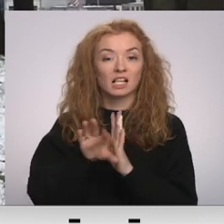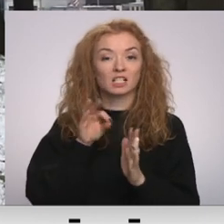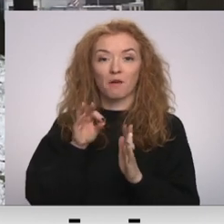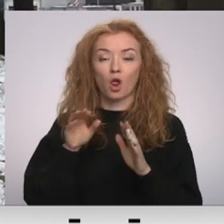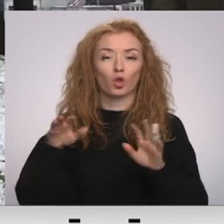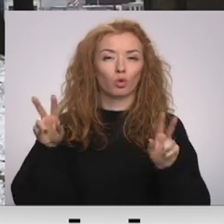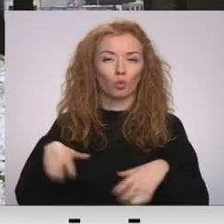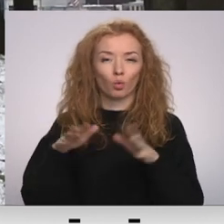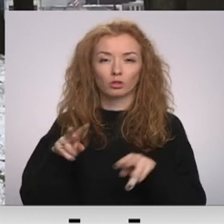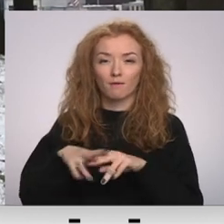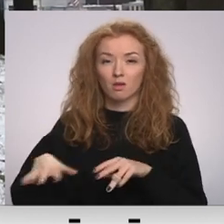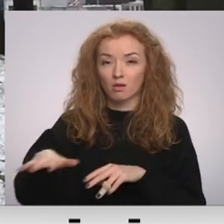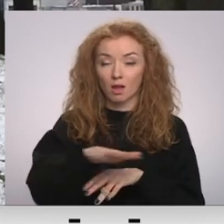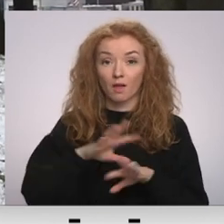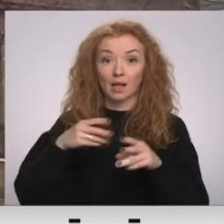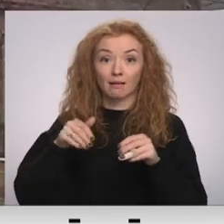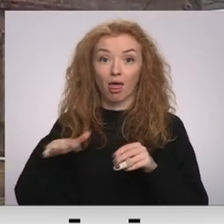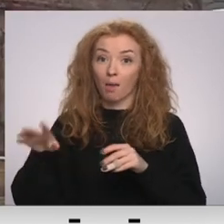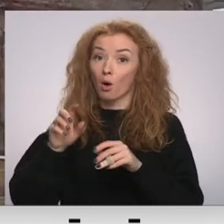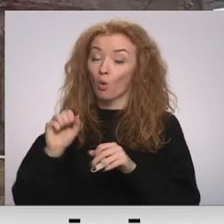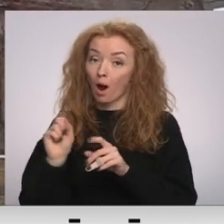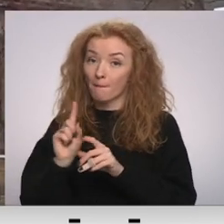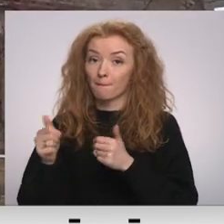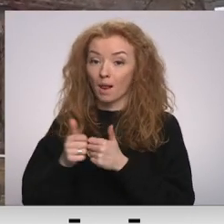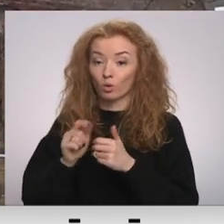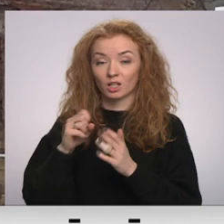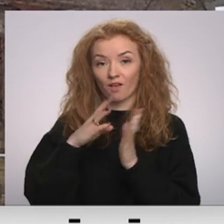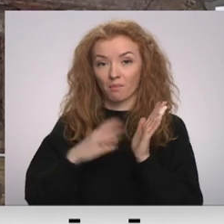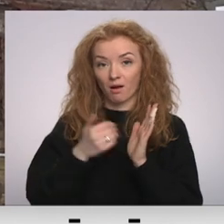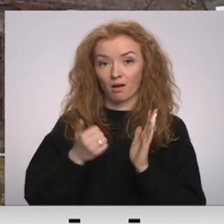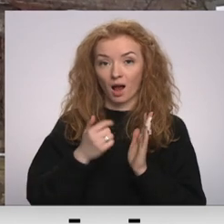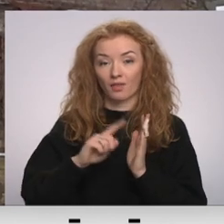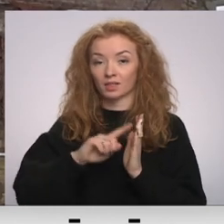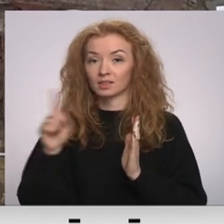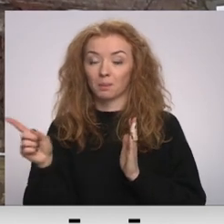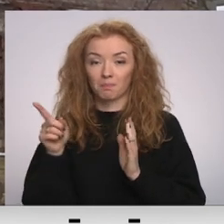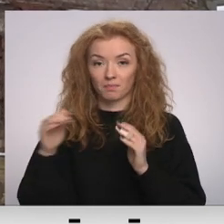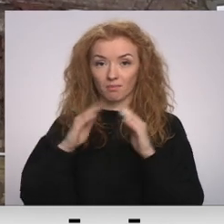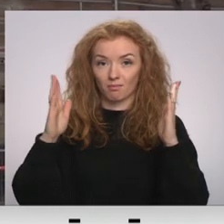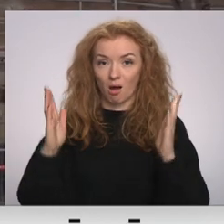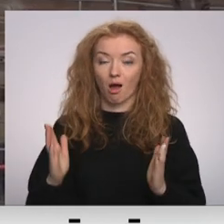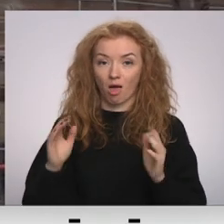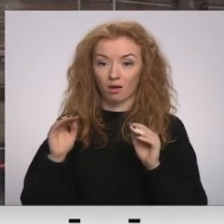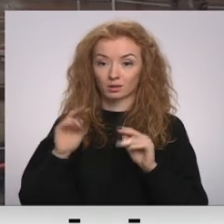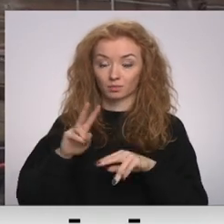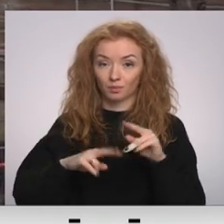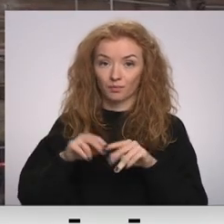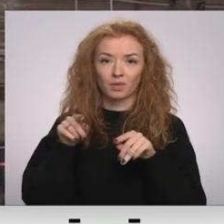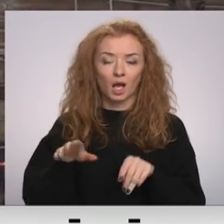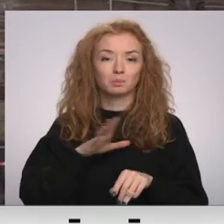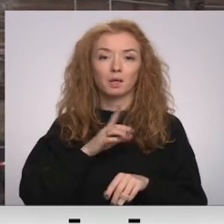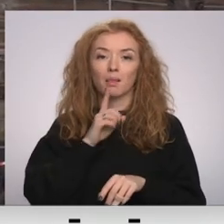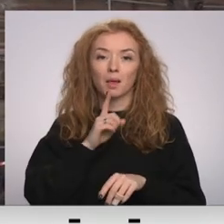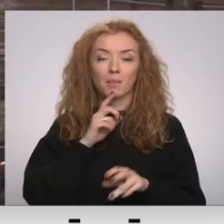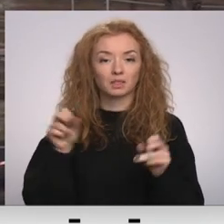pilnīgi tukšā vietā vai uz zemes gabalu, kur jau atrodas divas 19. Gadsimta beigās celtas virsnieku dzīvojamās mājas. Tās bija